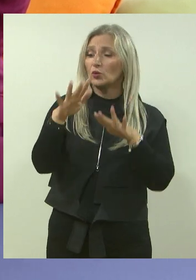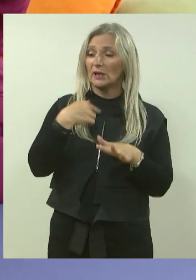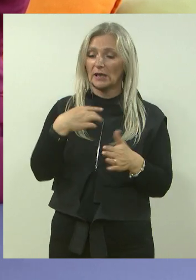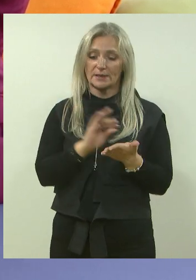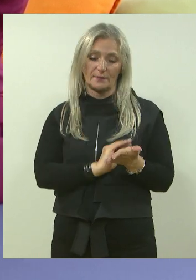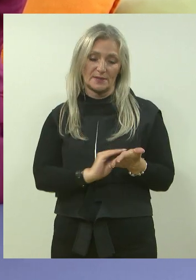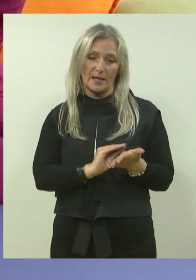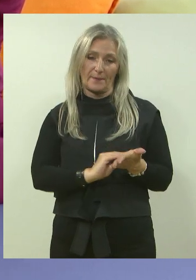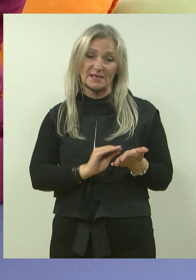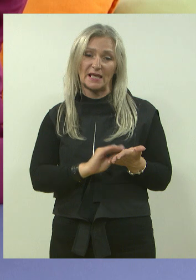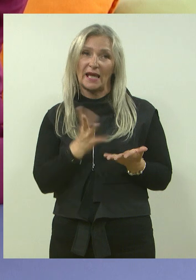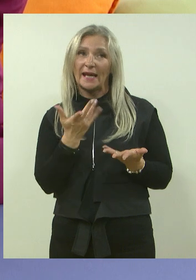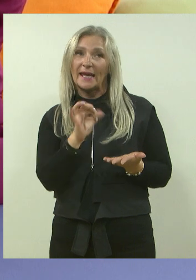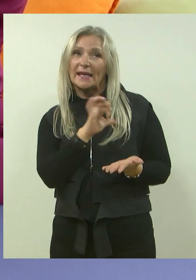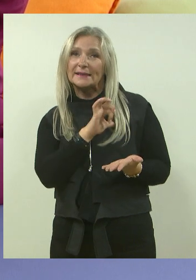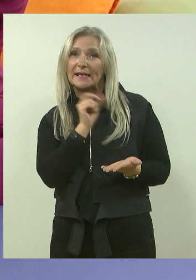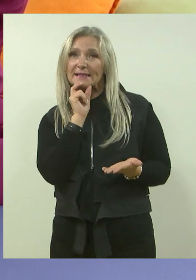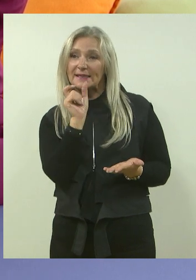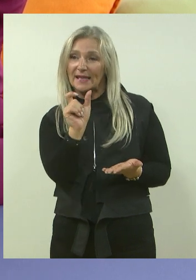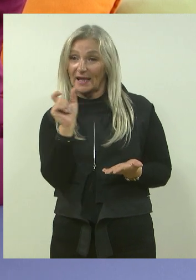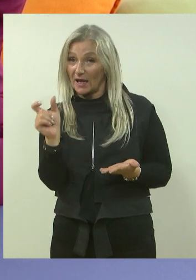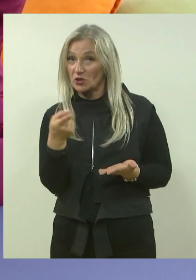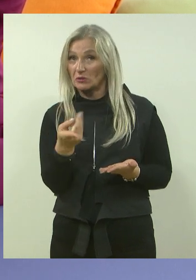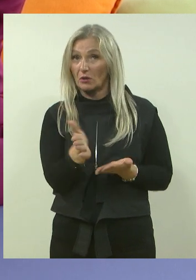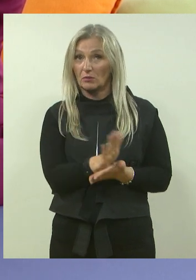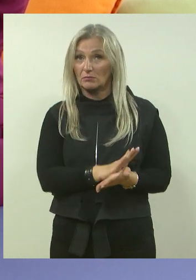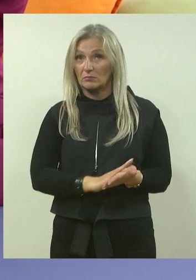zapisivala sam neke interesantne pojmove i tako je zapravo